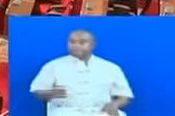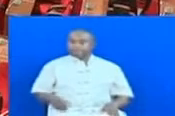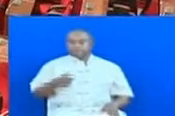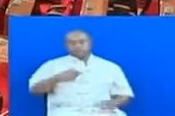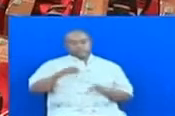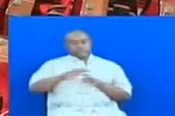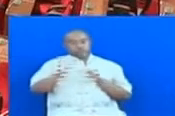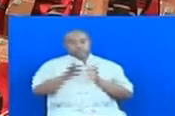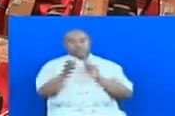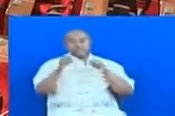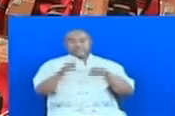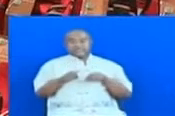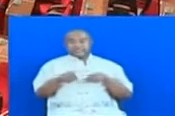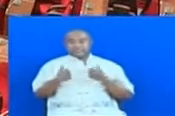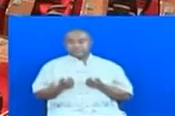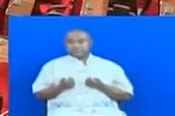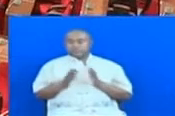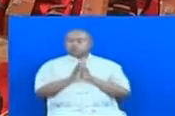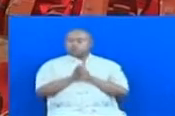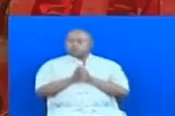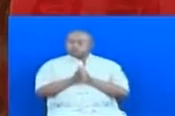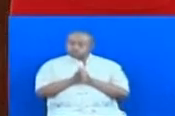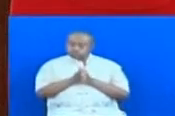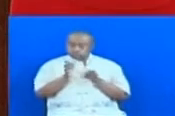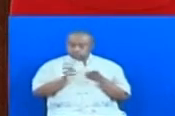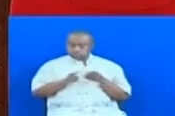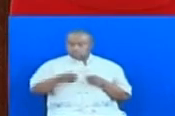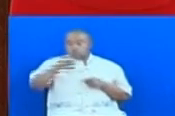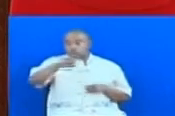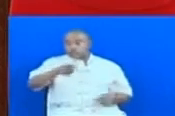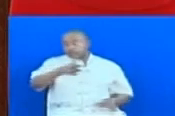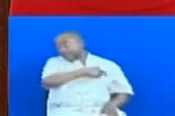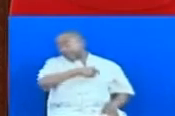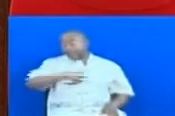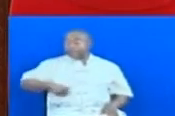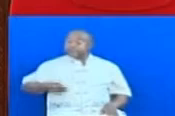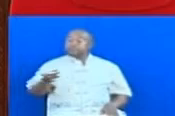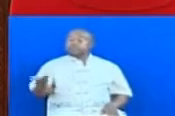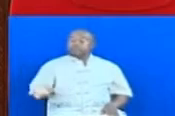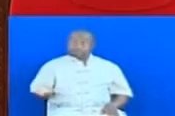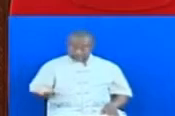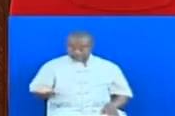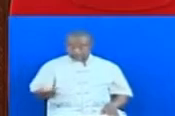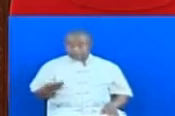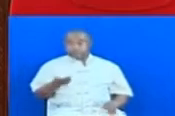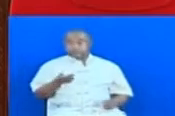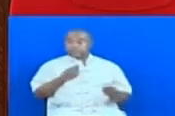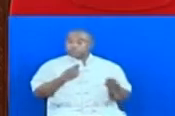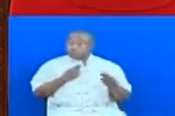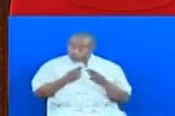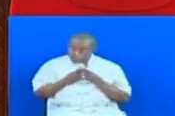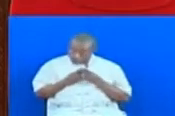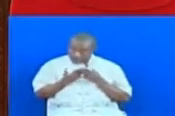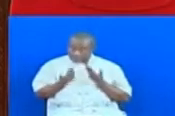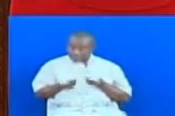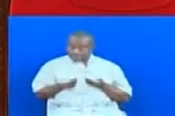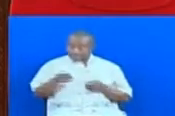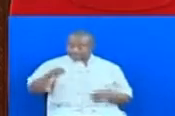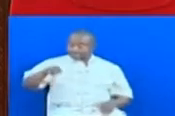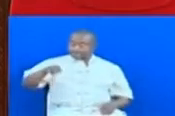pia kumshukuru na kumpongeza Rais wa Jamhuri ya Muungano wa Tanzania Dr. John Pombe Magufuli.